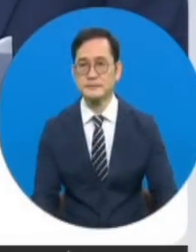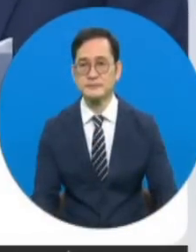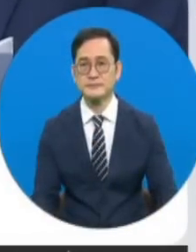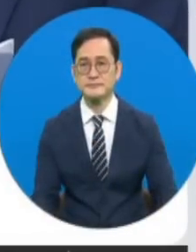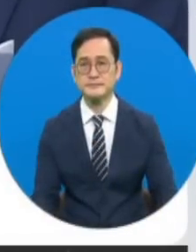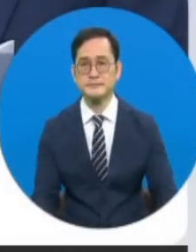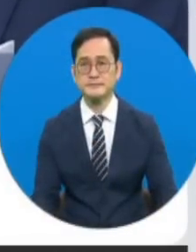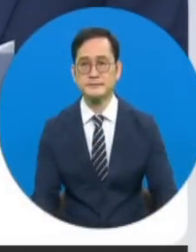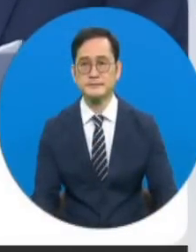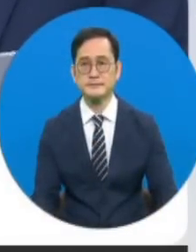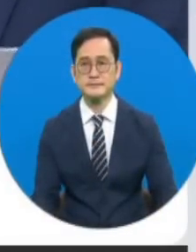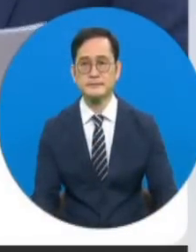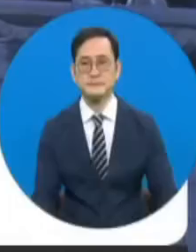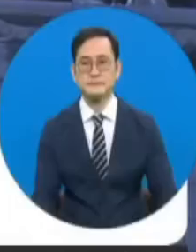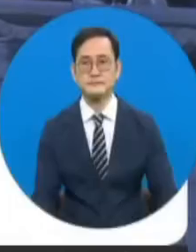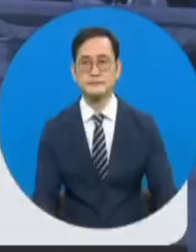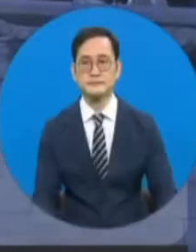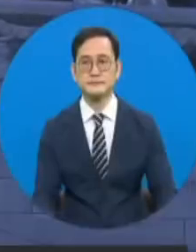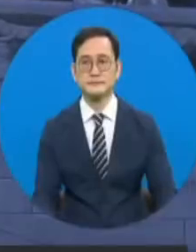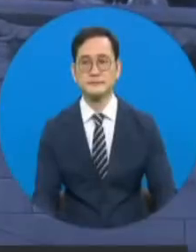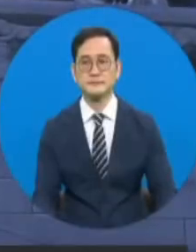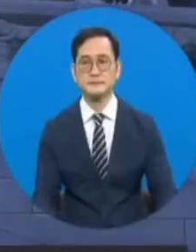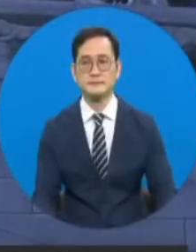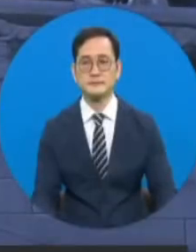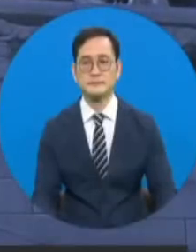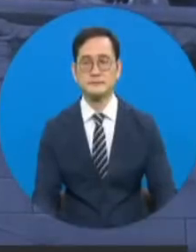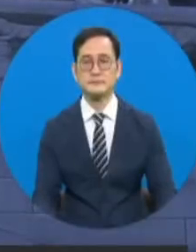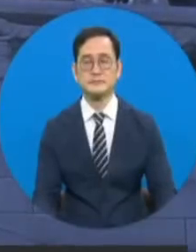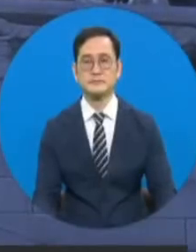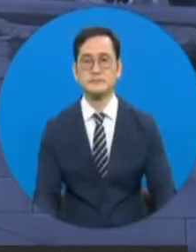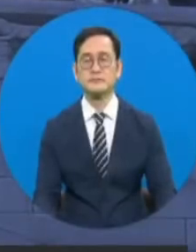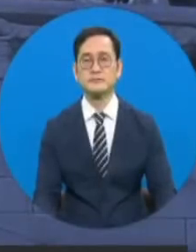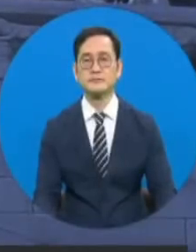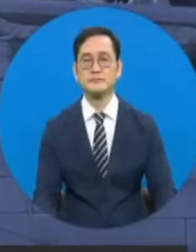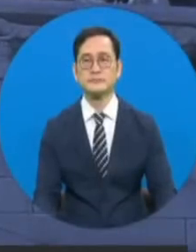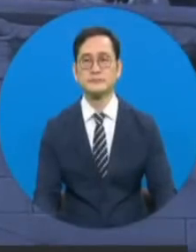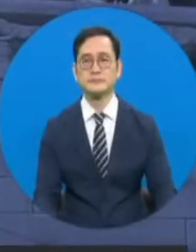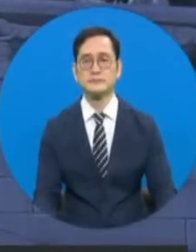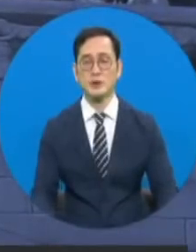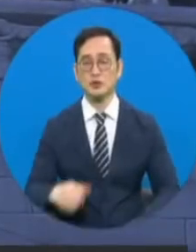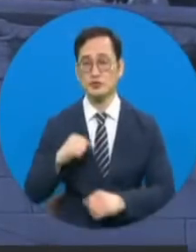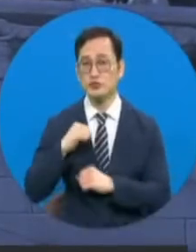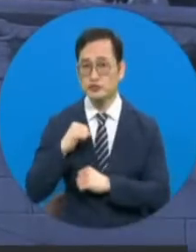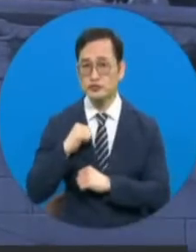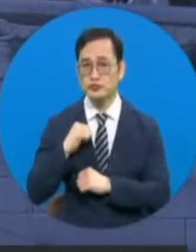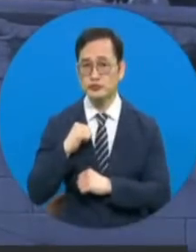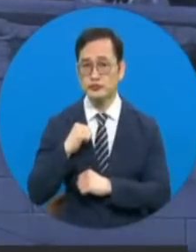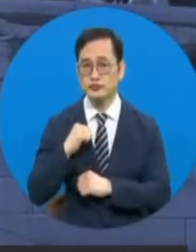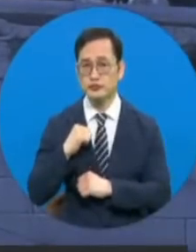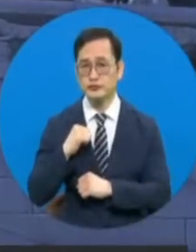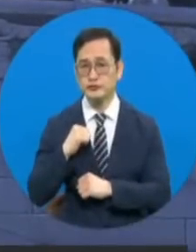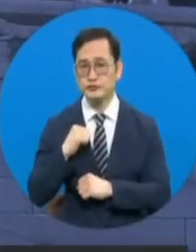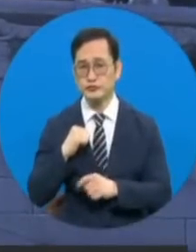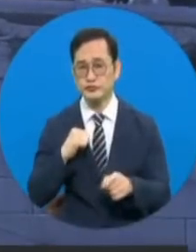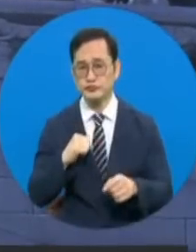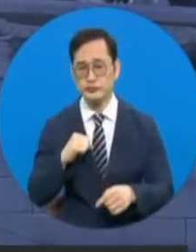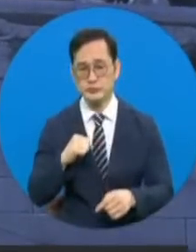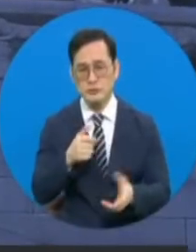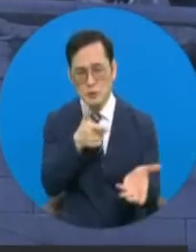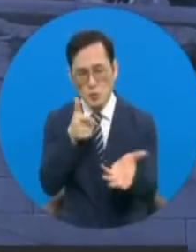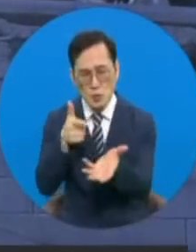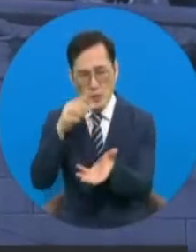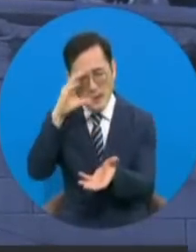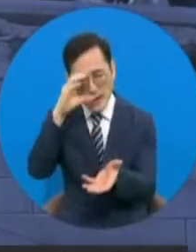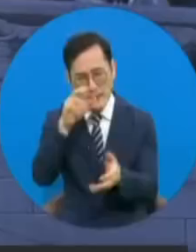이제 군에 탄약 보유량이 모자라느냐라고 이재명 대표는 재차